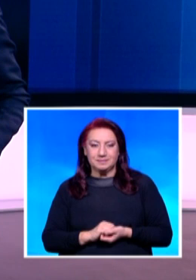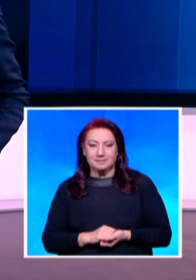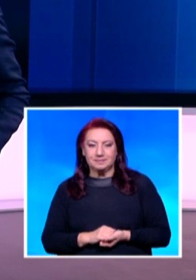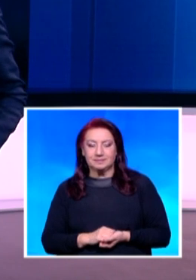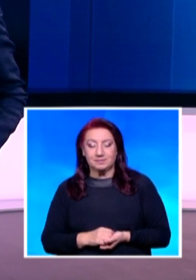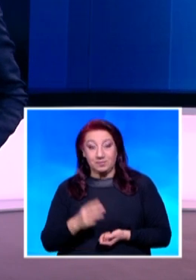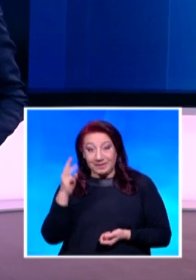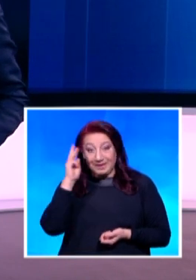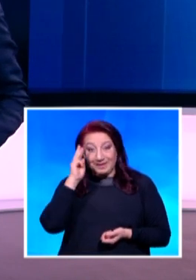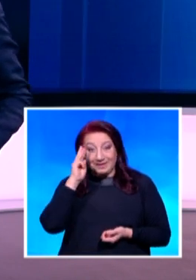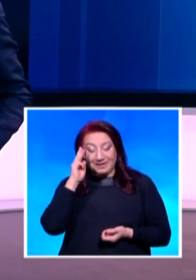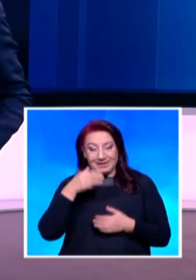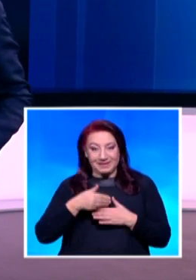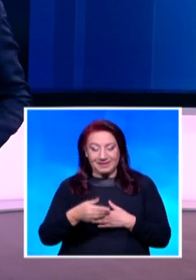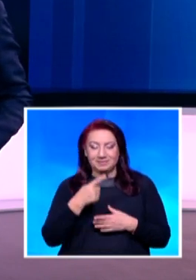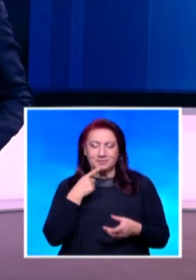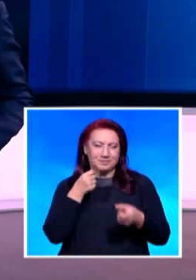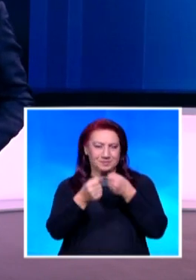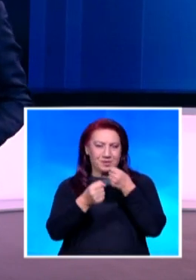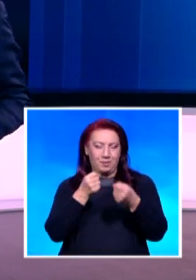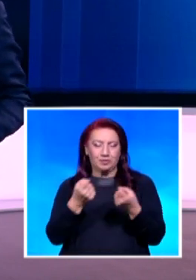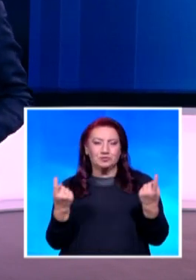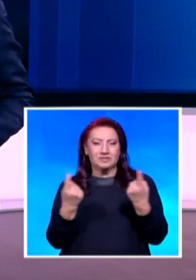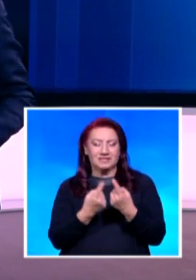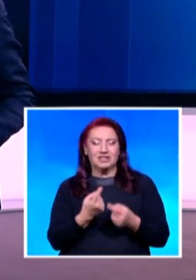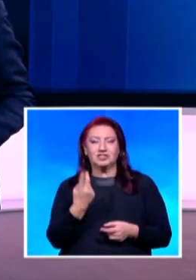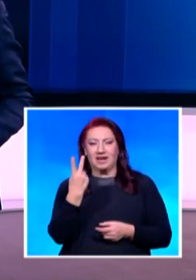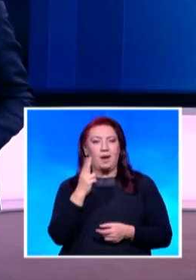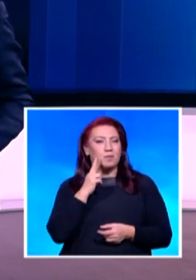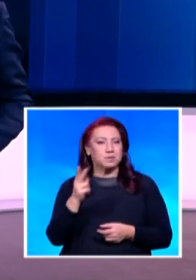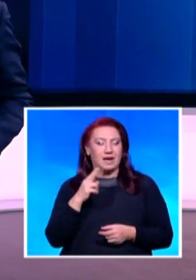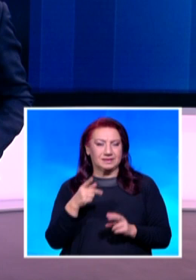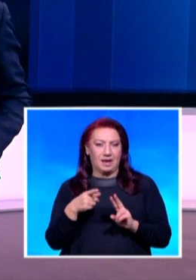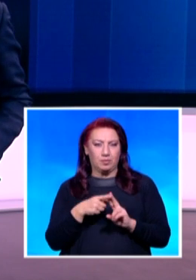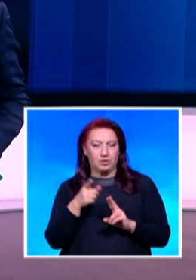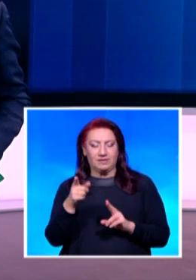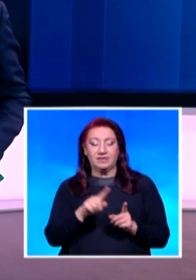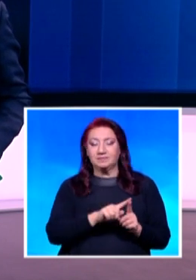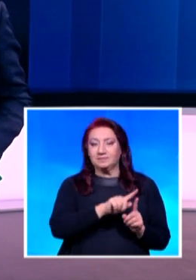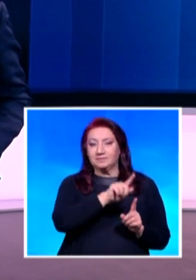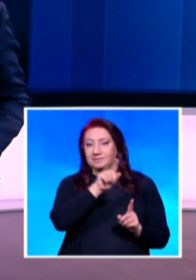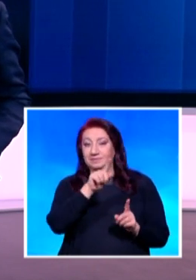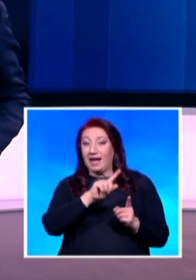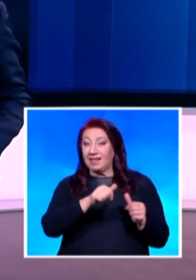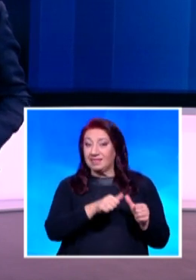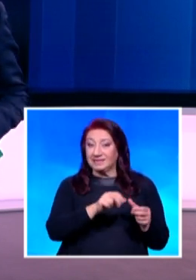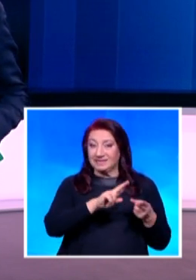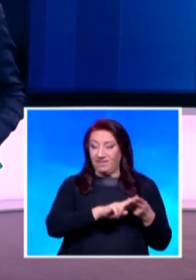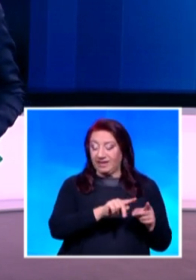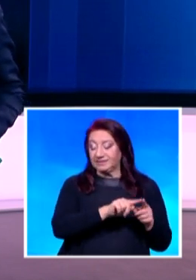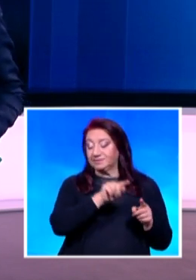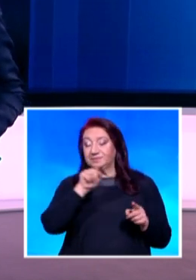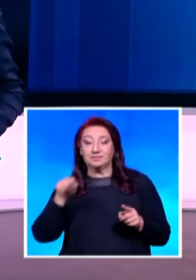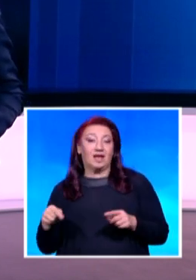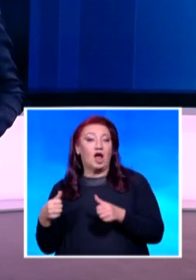Три дни до боксовата гала с участието на братя Пулеви, Кобрат и Тервел се насочват от Лас Вегас към Лос Анджелис, където в петък, 15